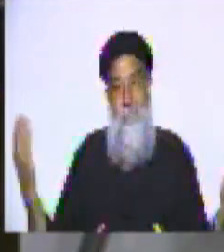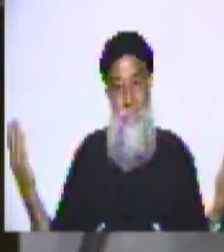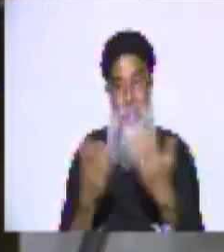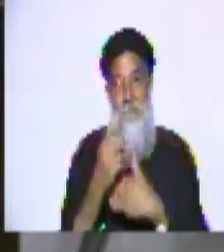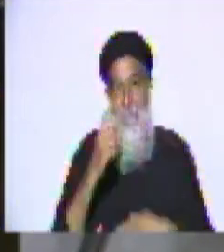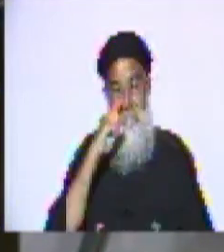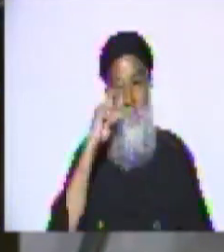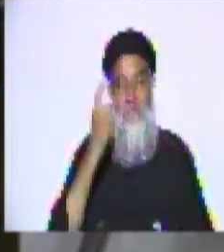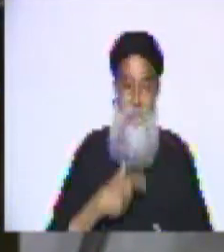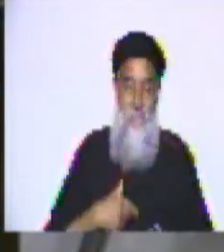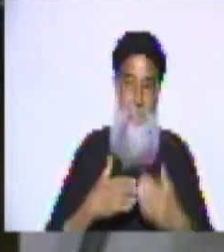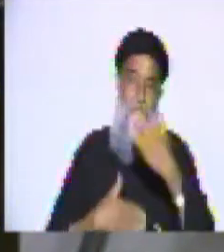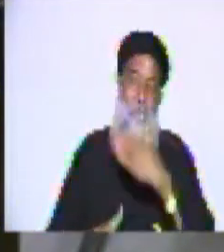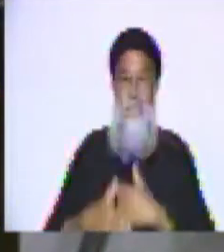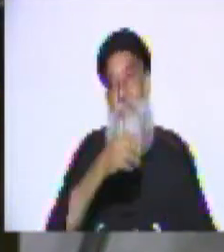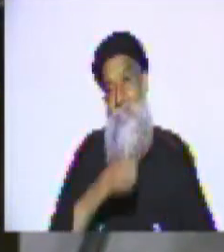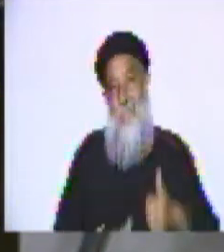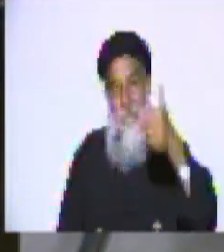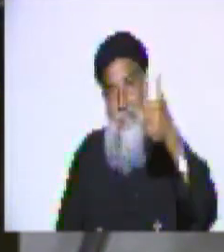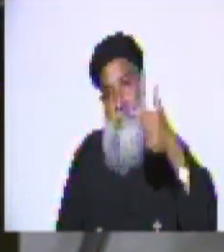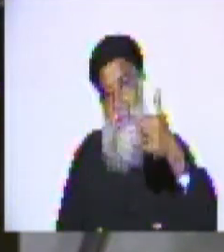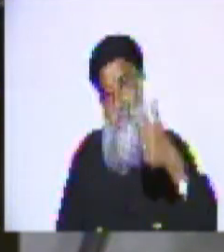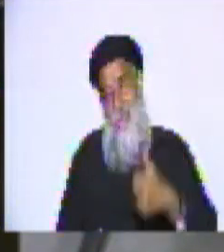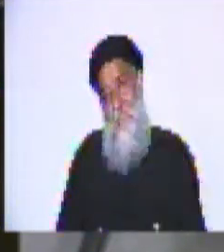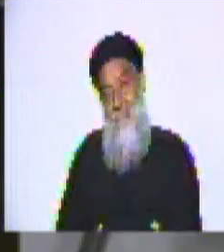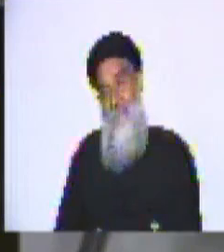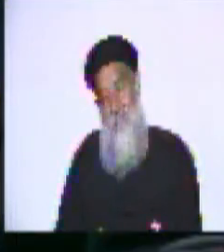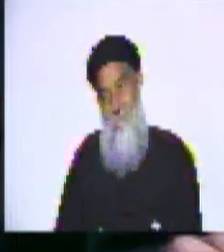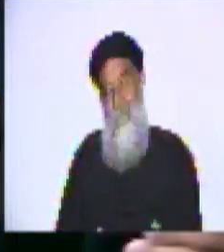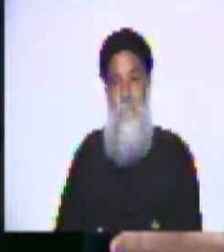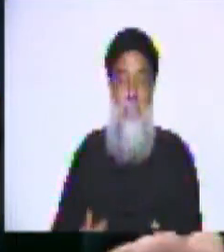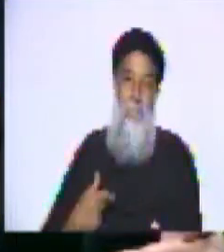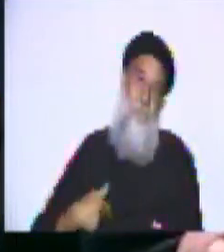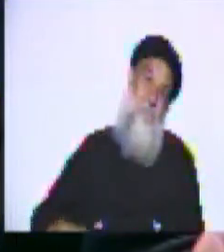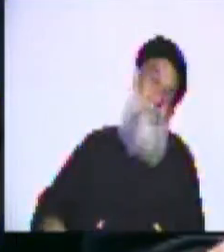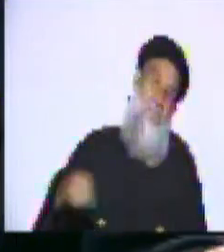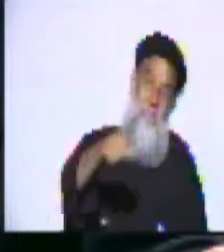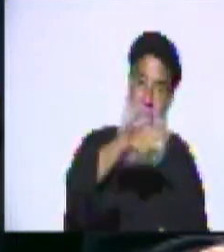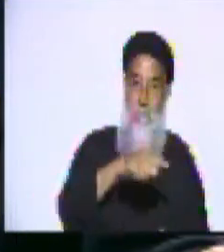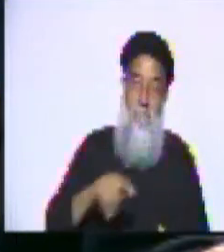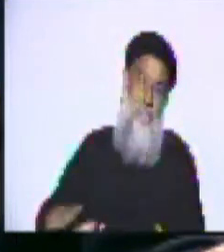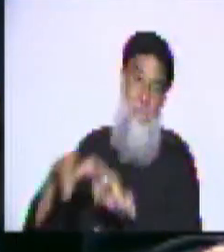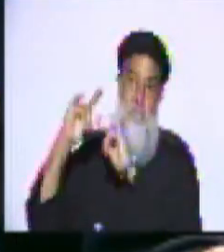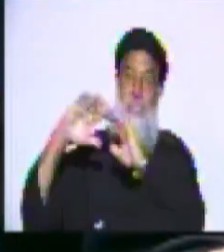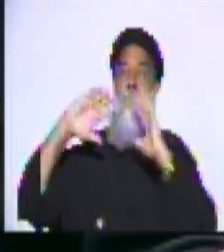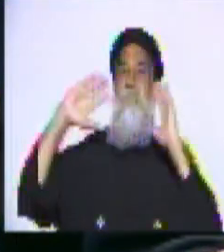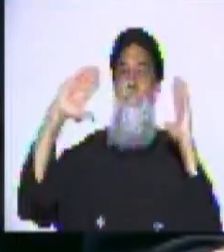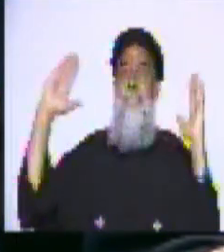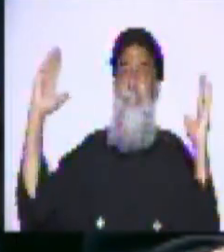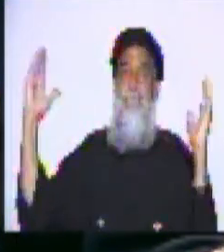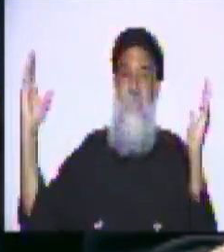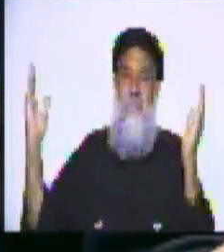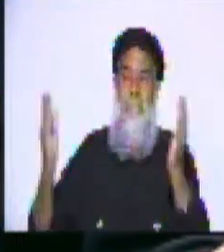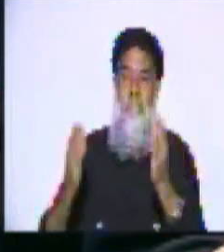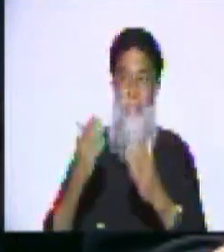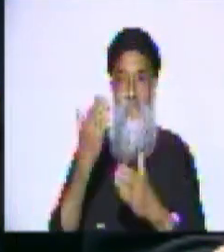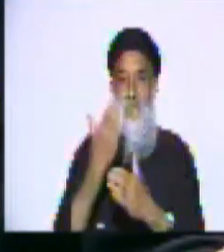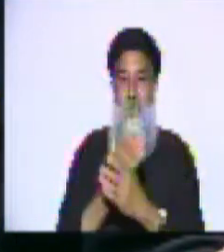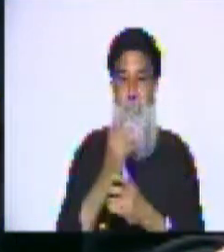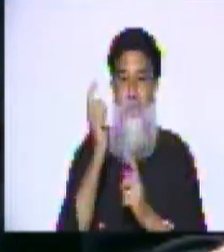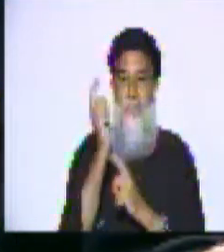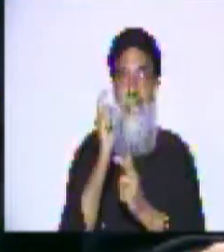للأفضل باستمرار. ومعلمنا بطرس الرسول يقول: ها نحن قد تركنا كل شيء وتابعناك. دي محبة عظيمة يعني.